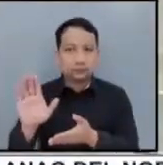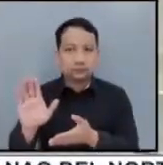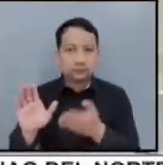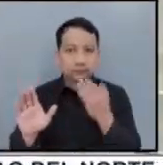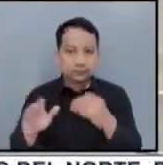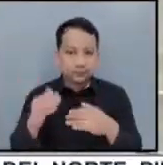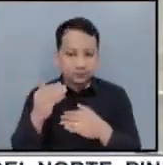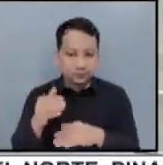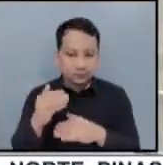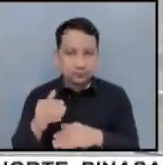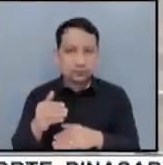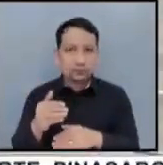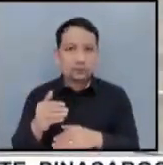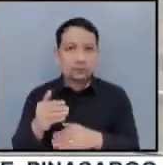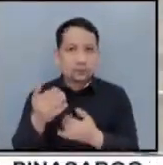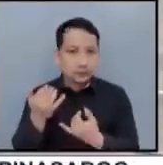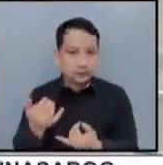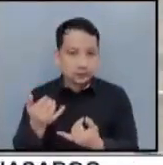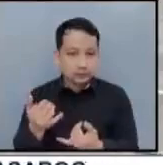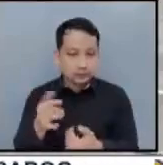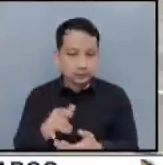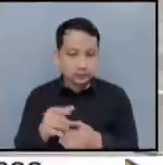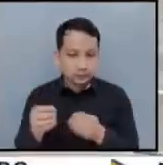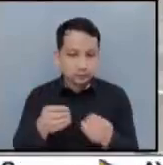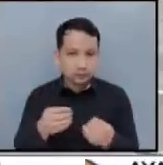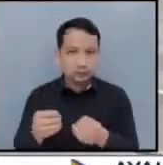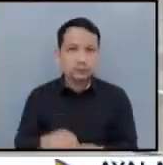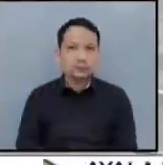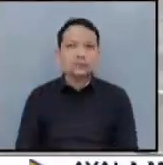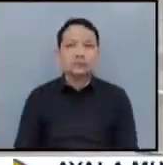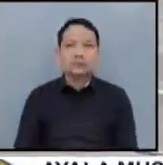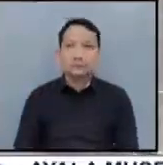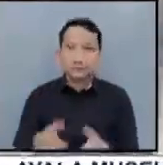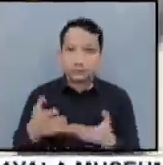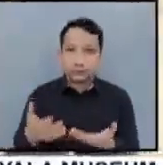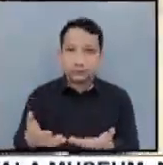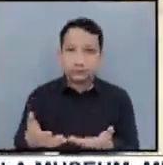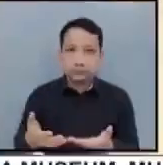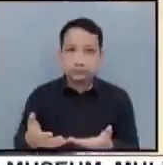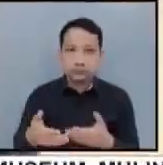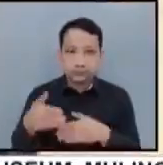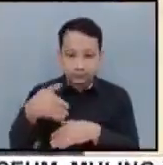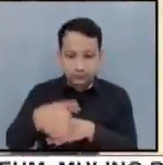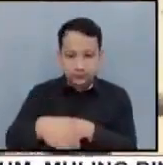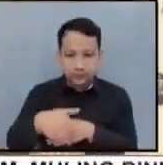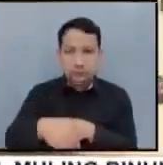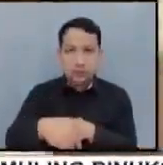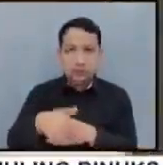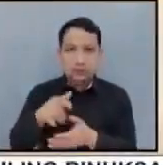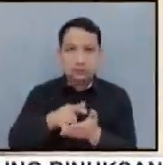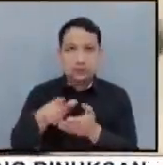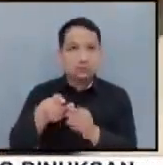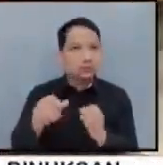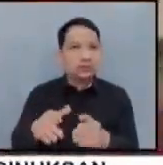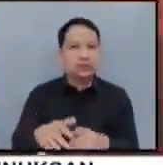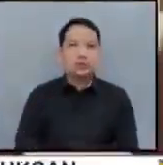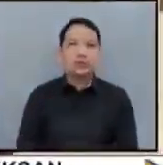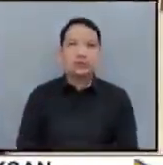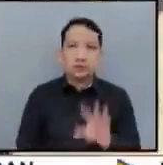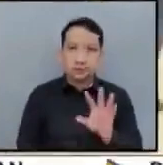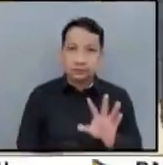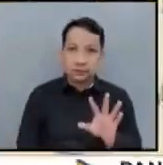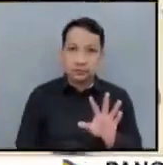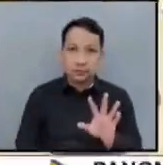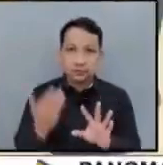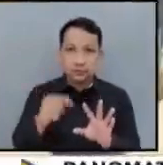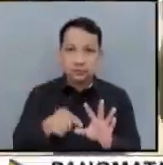nga lang muna ang kanilang operasyon. Wala munang mga evening flights. Alas 5 ng umaga hanggang alas 5 ng